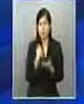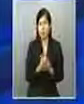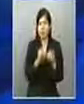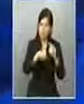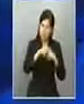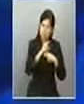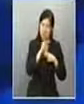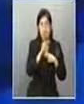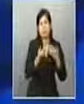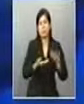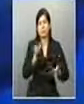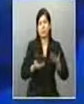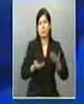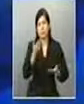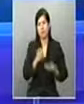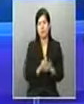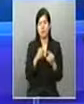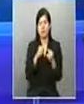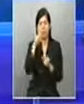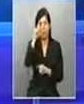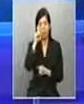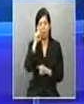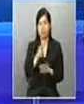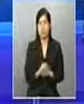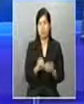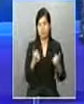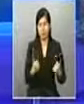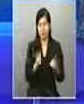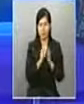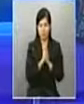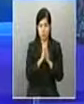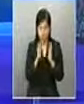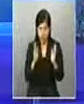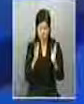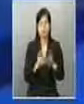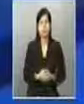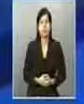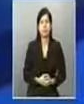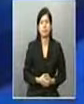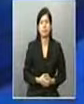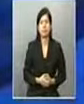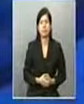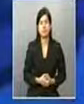ได้เลยนะคะหน้างานตอนบ่ายค่ะวันเสาร ์ค่ะได้ค่ะวันนี้ขอบคุณแพนนะคะ สวัสดีค่ะ